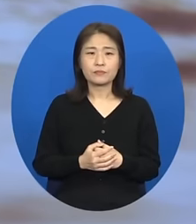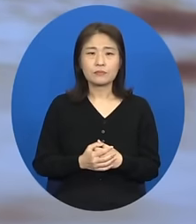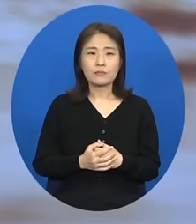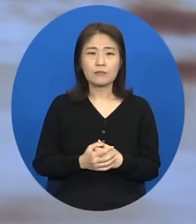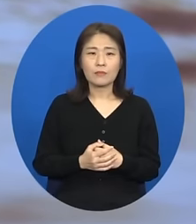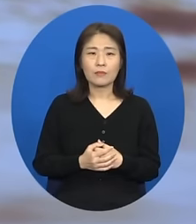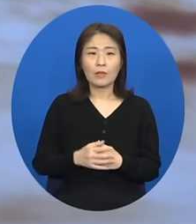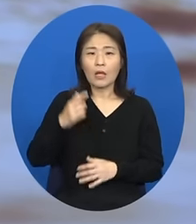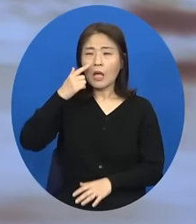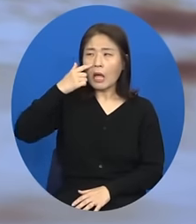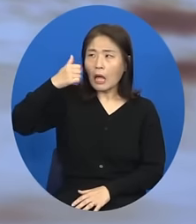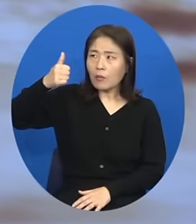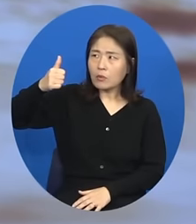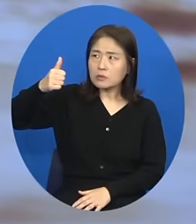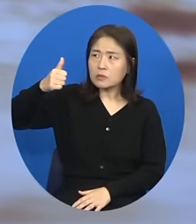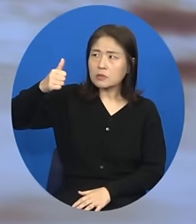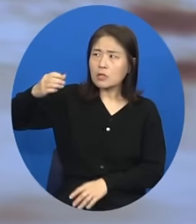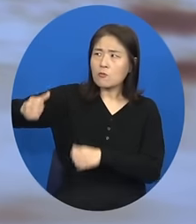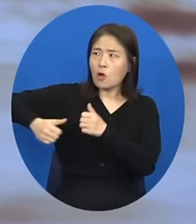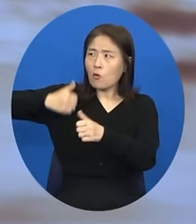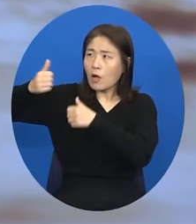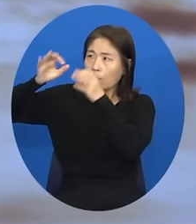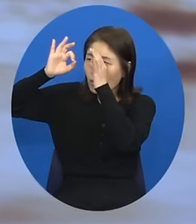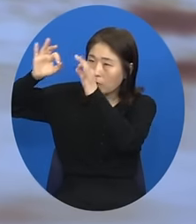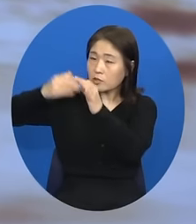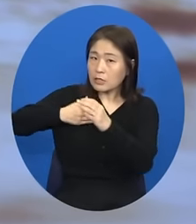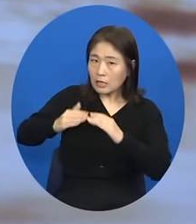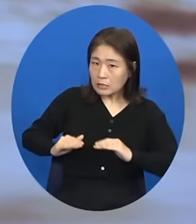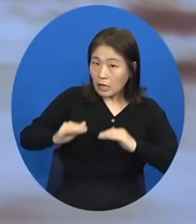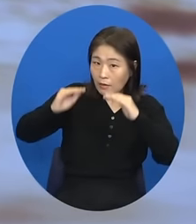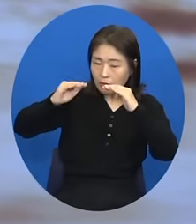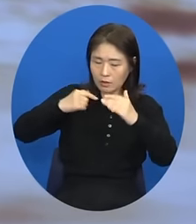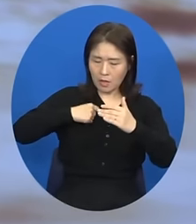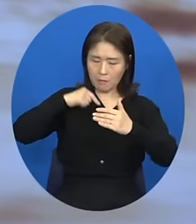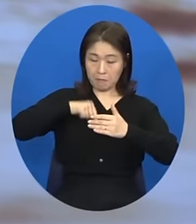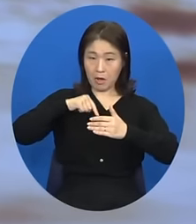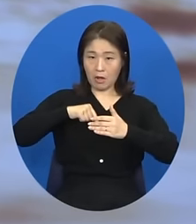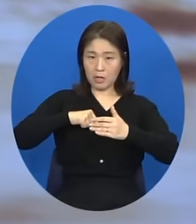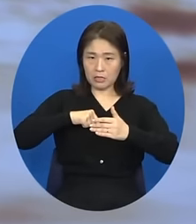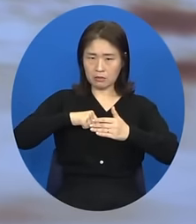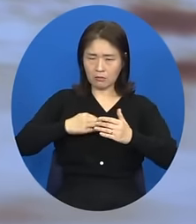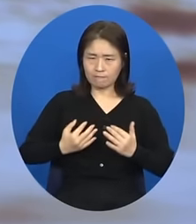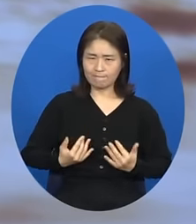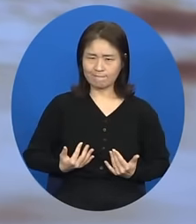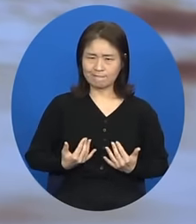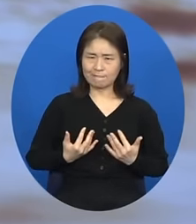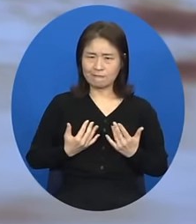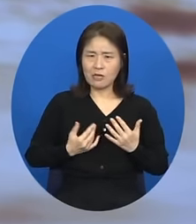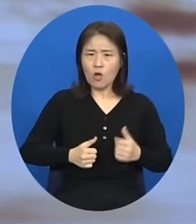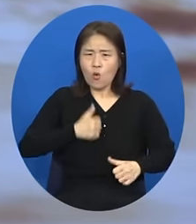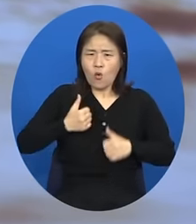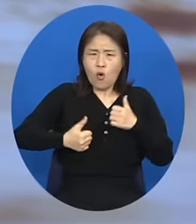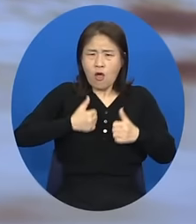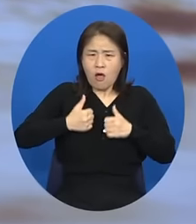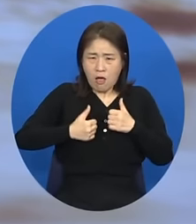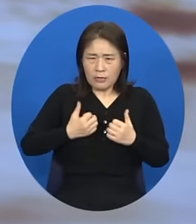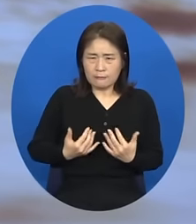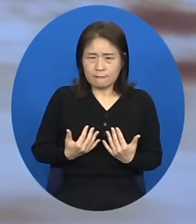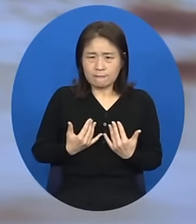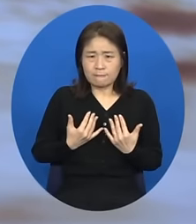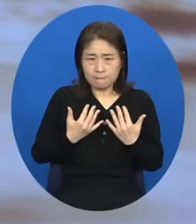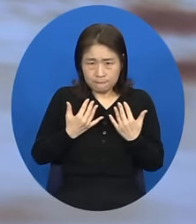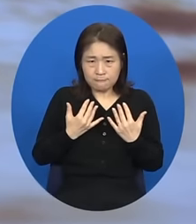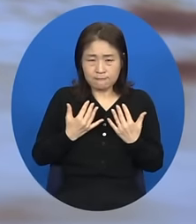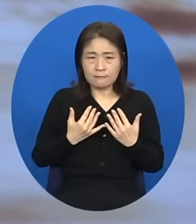내적인 모습에서 드러나는 거예요. 사람들에겐 티가 안 나요. 왜냐하면 눈치 봐야 되잖아요. 그러니까